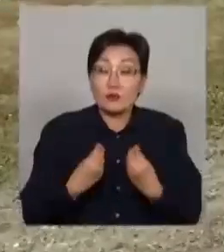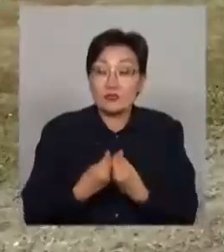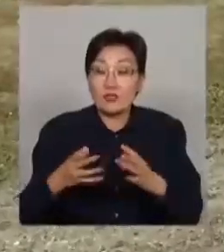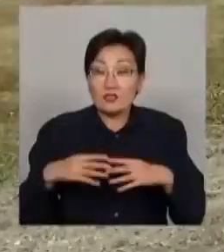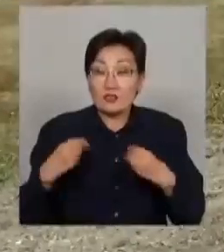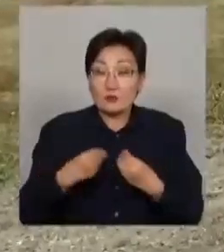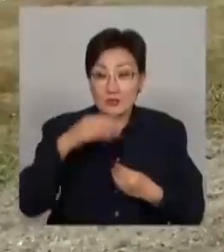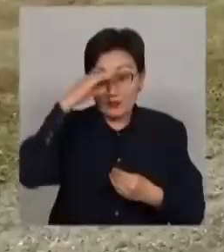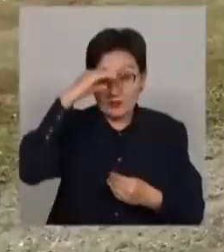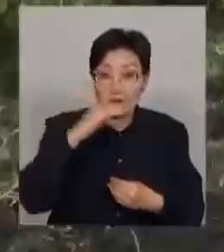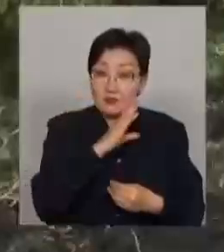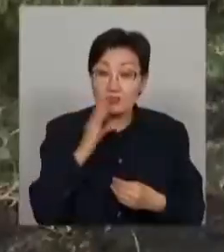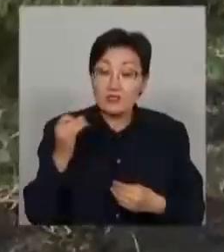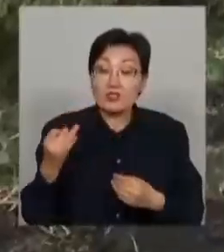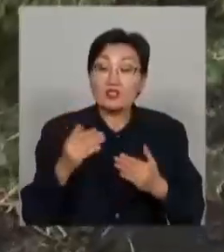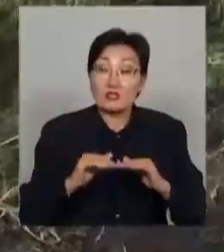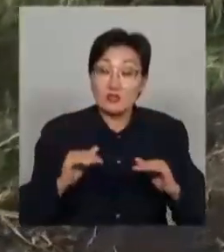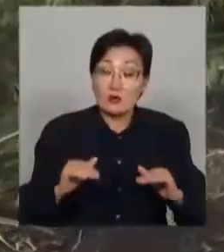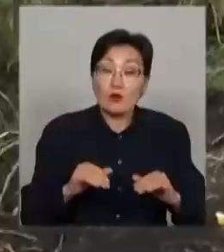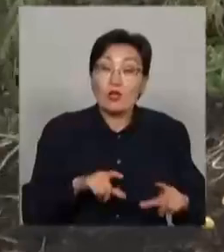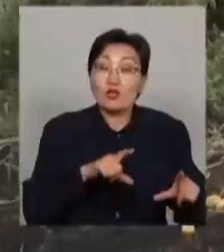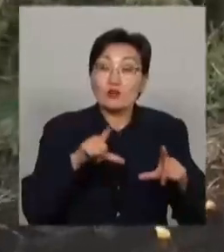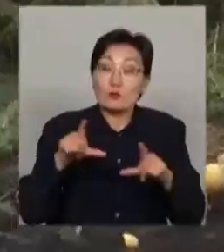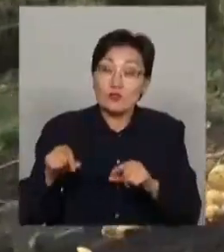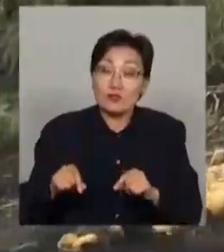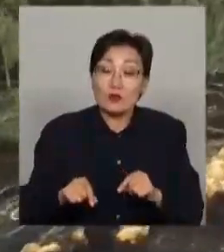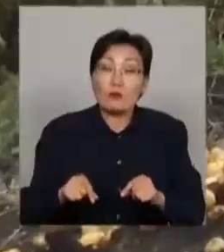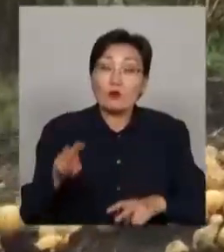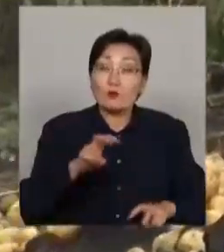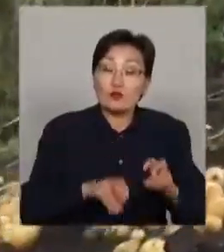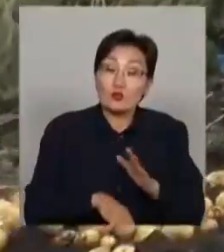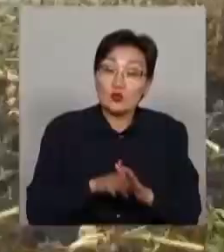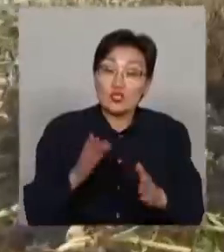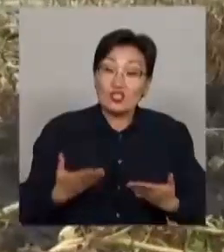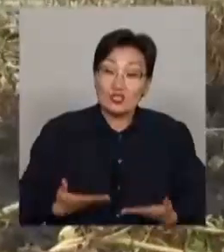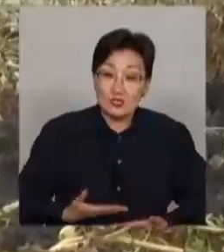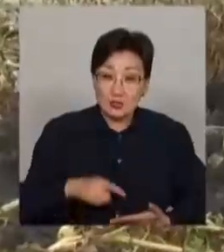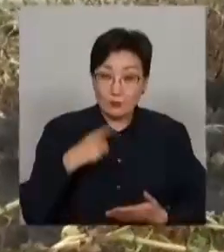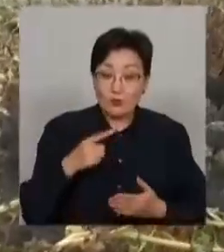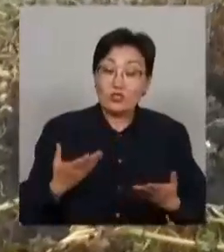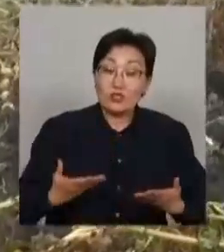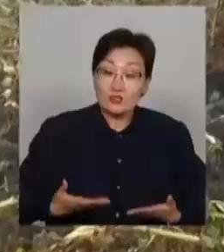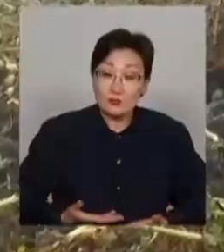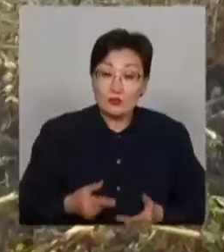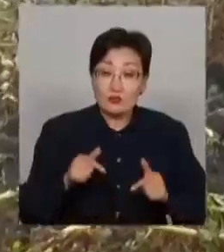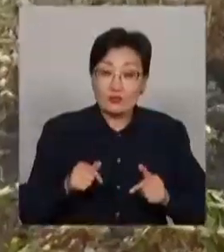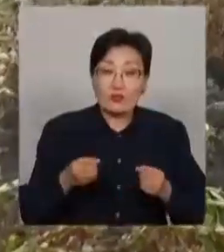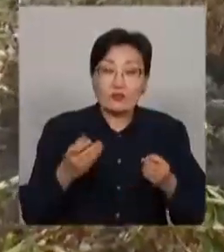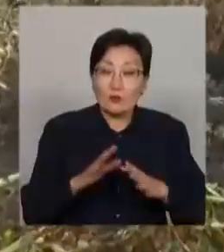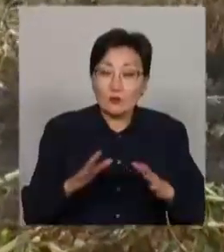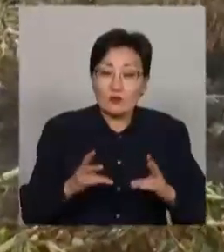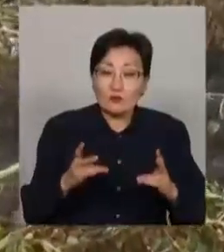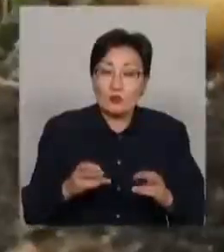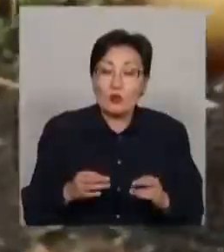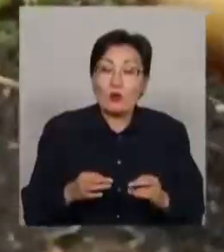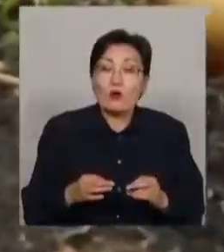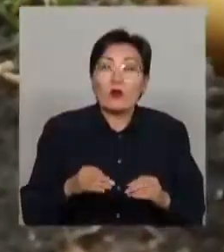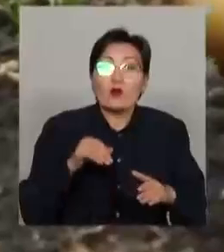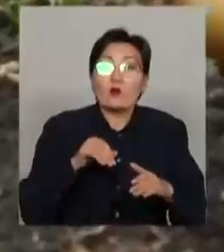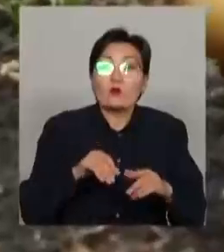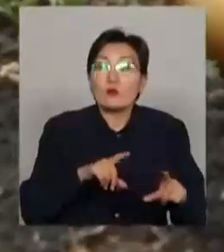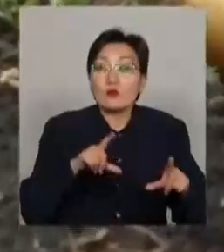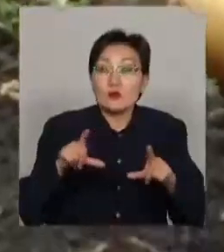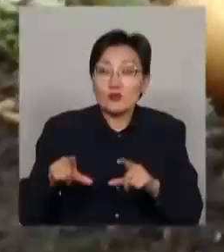их дети. Остальные уехали в поисках лучшей жизни, говорят сельчане. Живется здесь непросто, но покидать малую